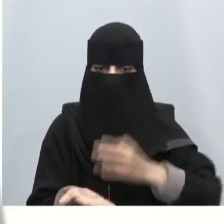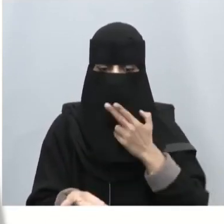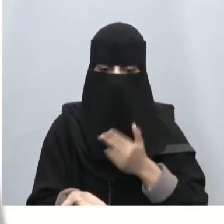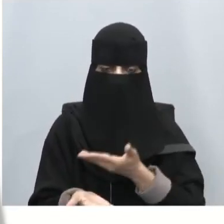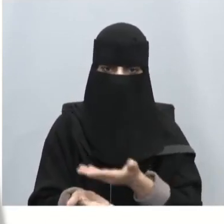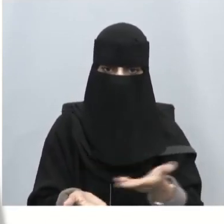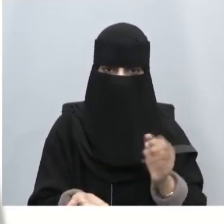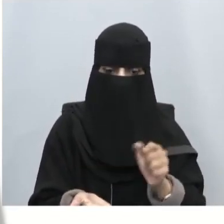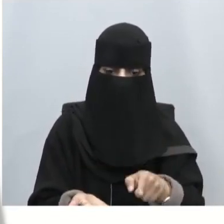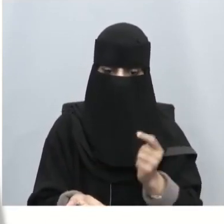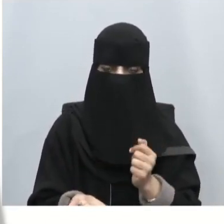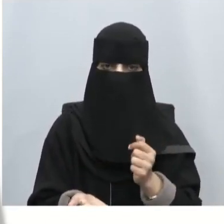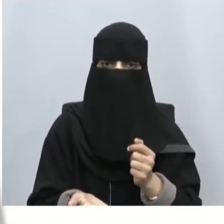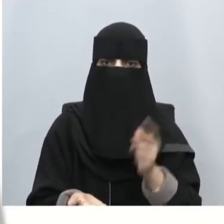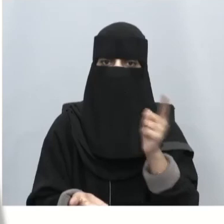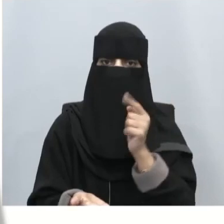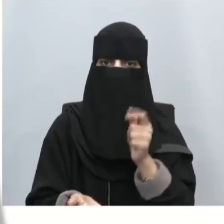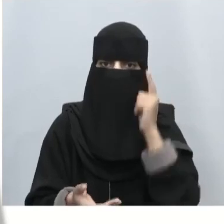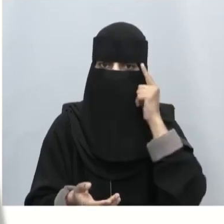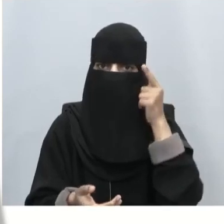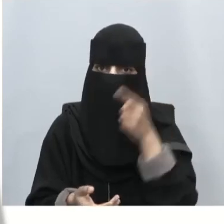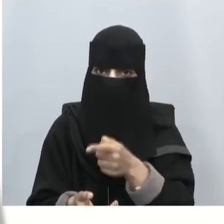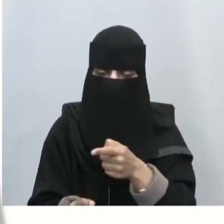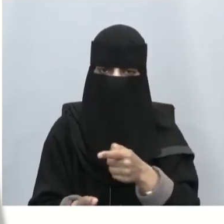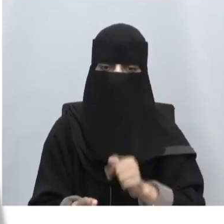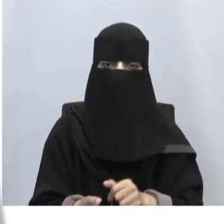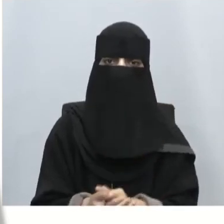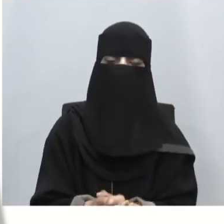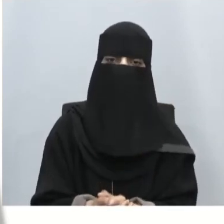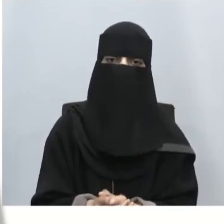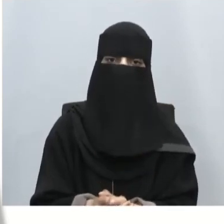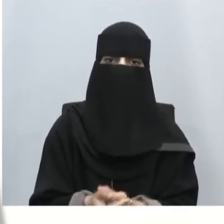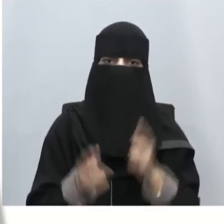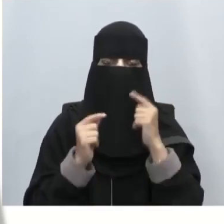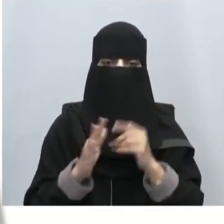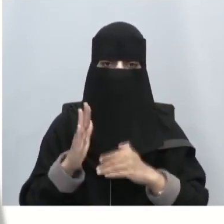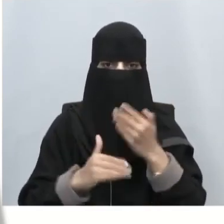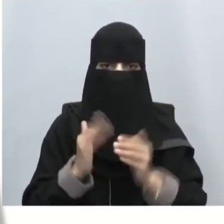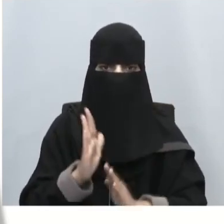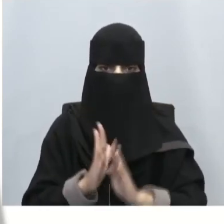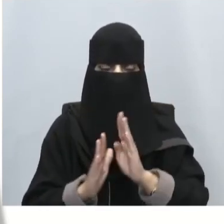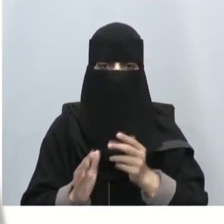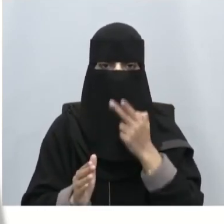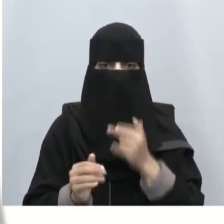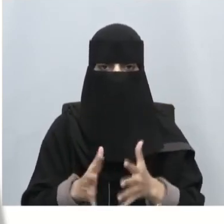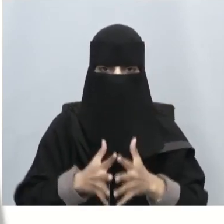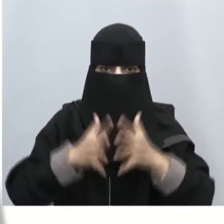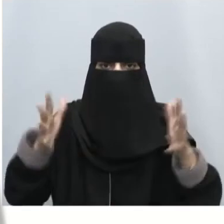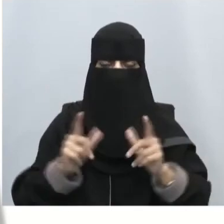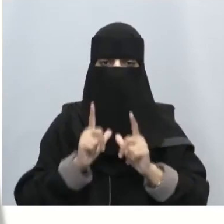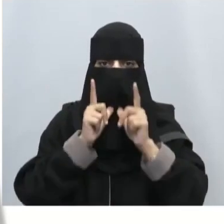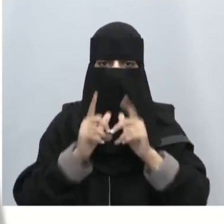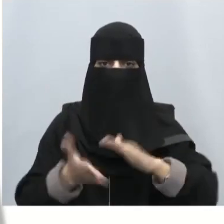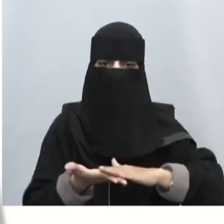بلاد المسلمين حيث كانت بلاد المسلمين في تلك الفتره عامره بالخيرات الموجوده على